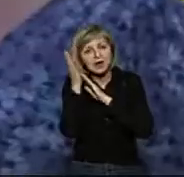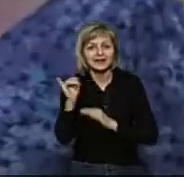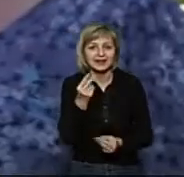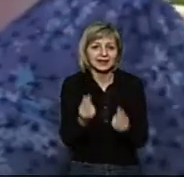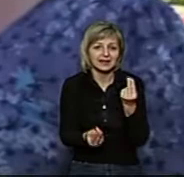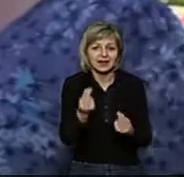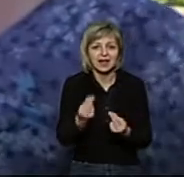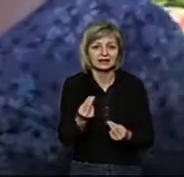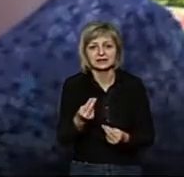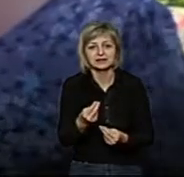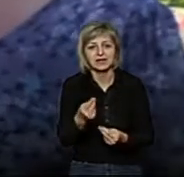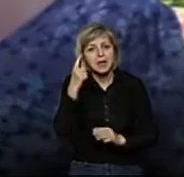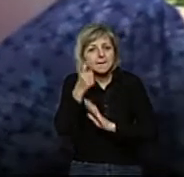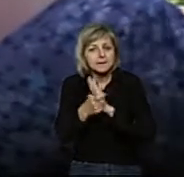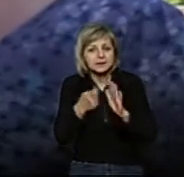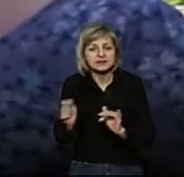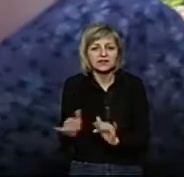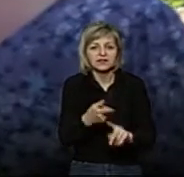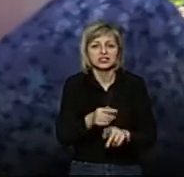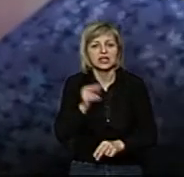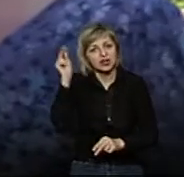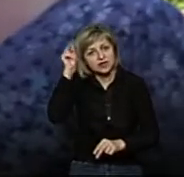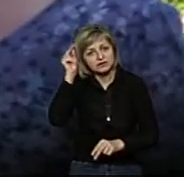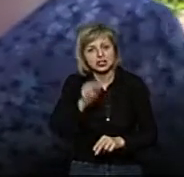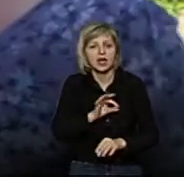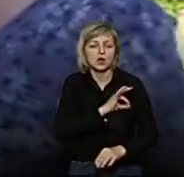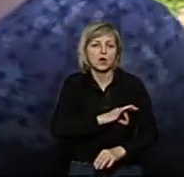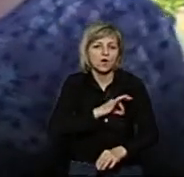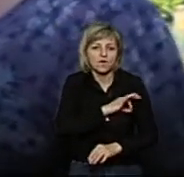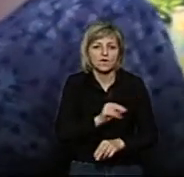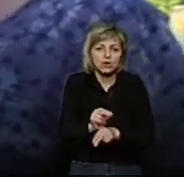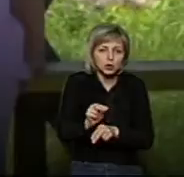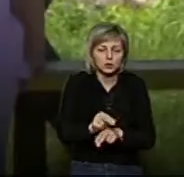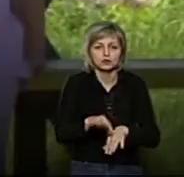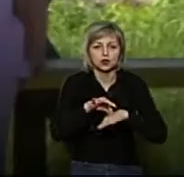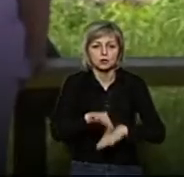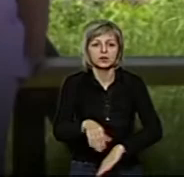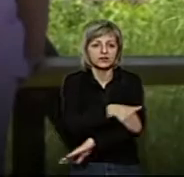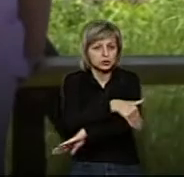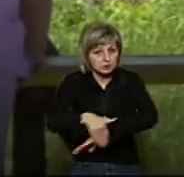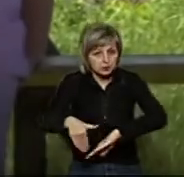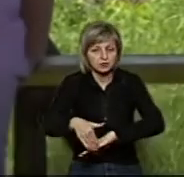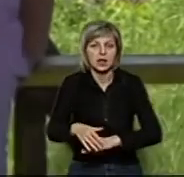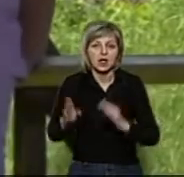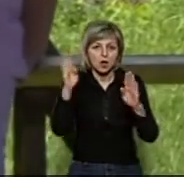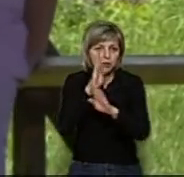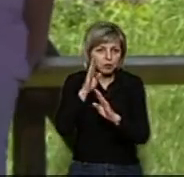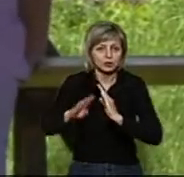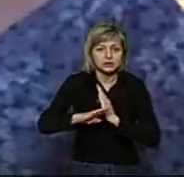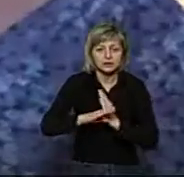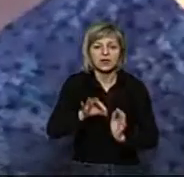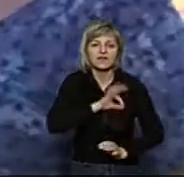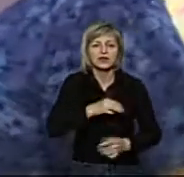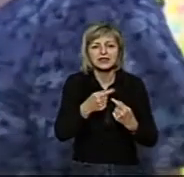гратись. Пізнавальну діяльність навчально-виховну проводимо на свіжому повітрі. Благо, погода нам сприяє. Використання різних